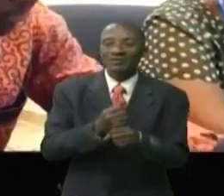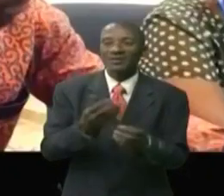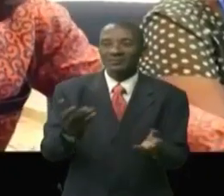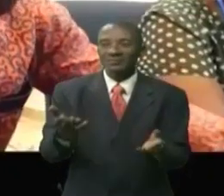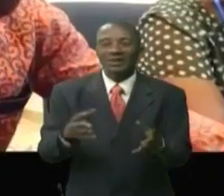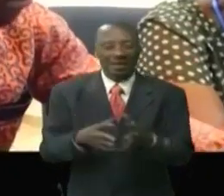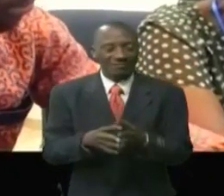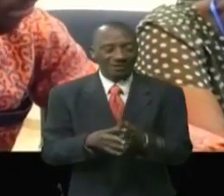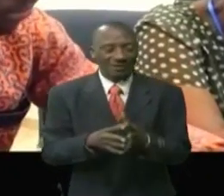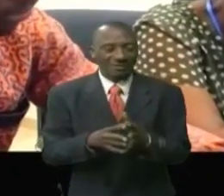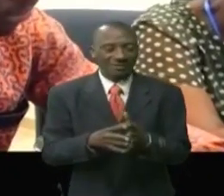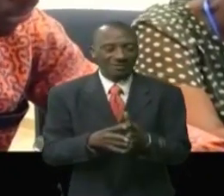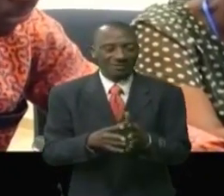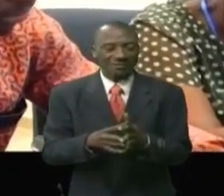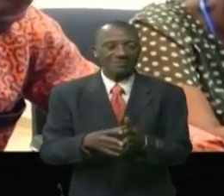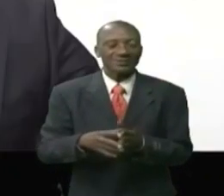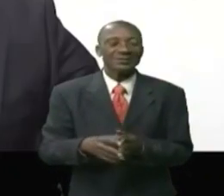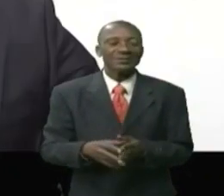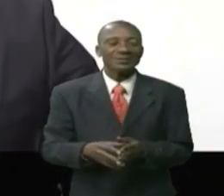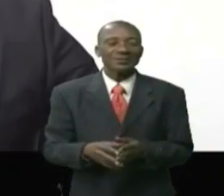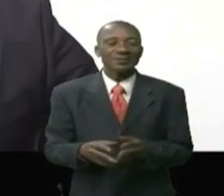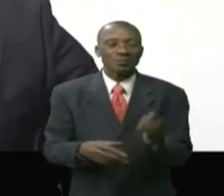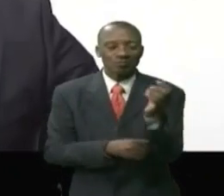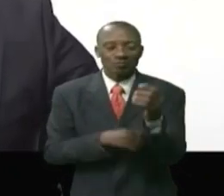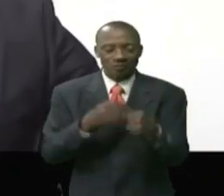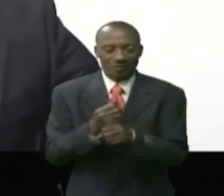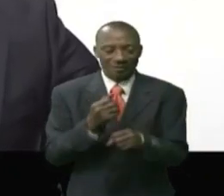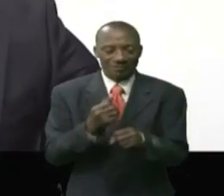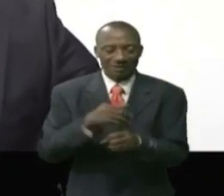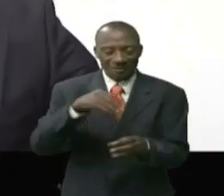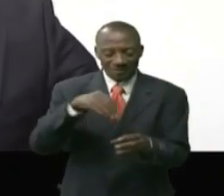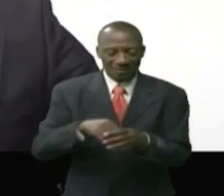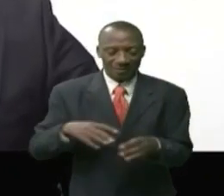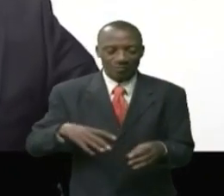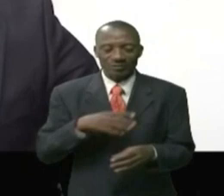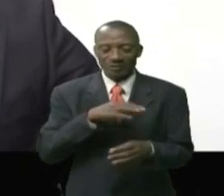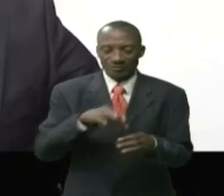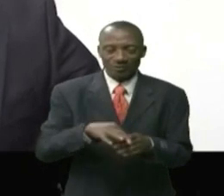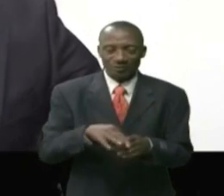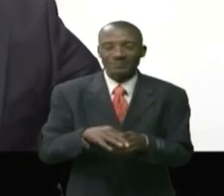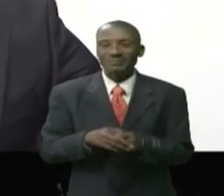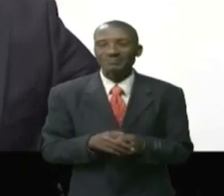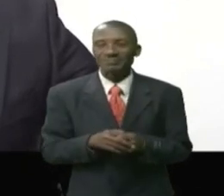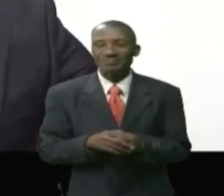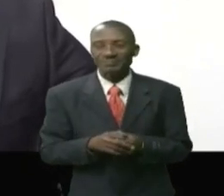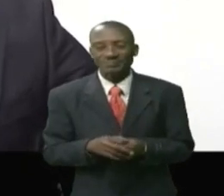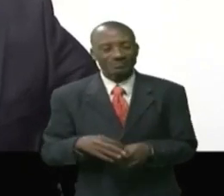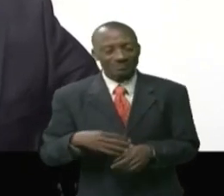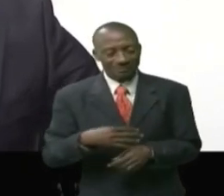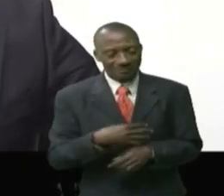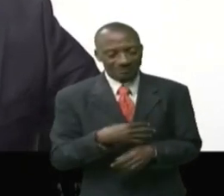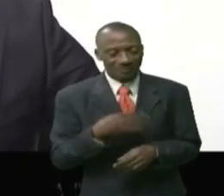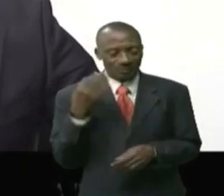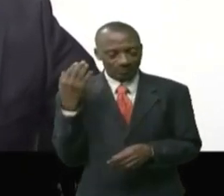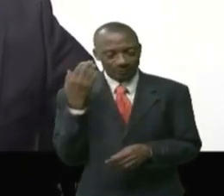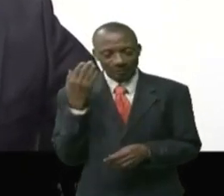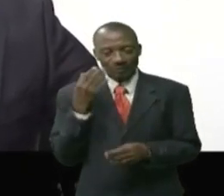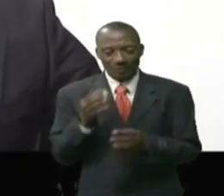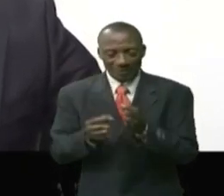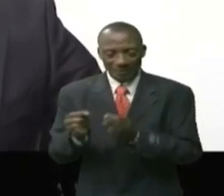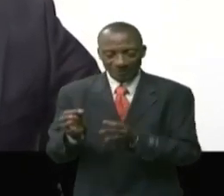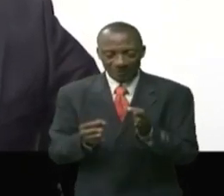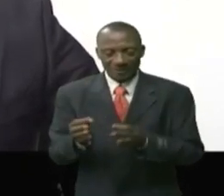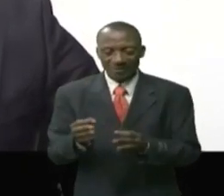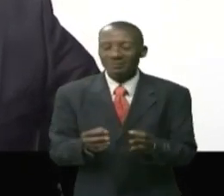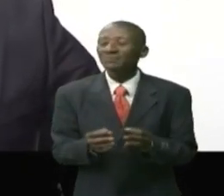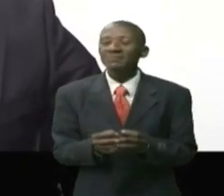participation qualitative mais une participation qui va permettre à tous ceux-là qui viendront ici de comprendre que la